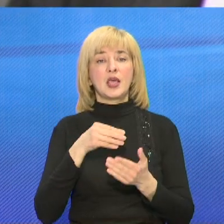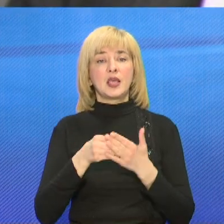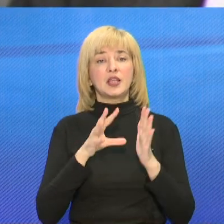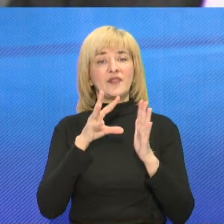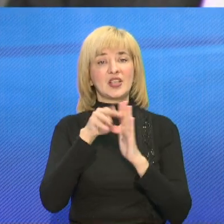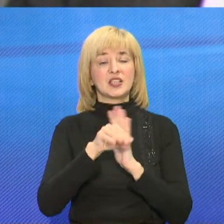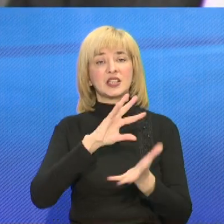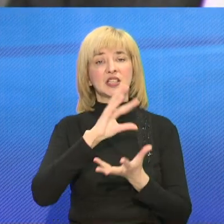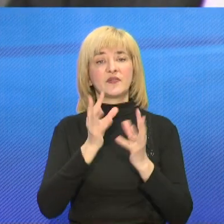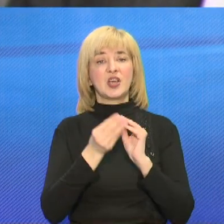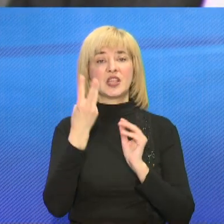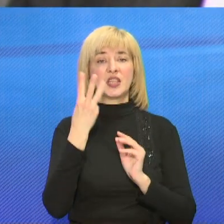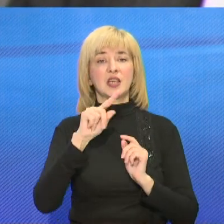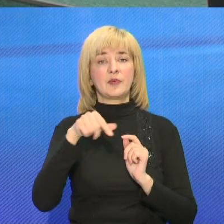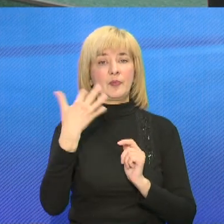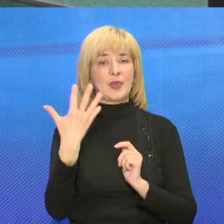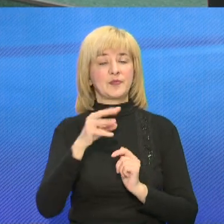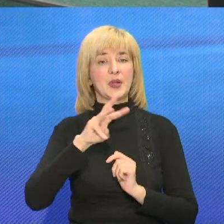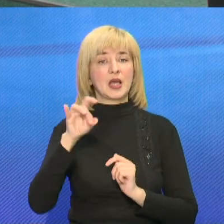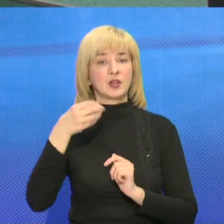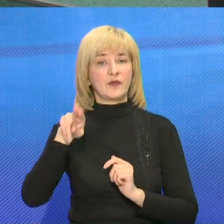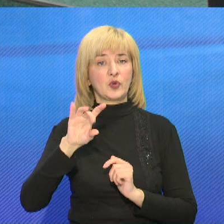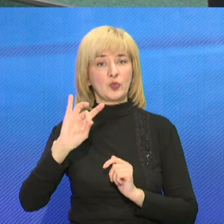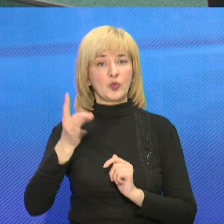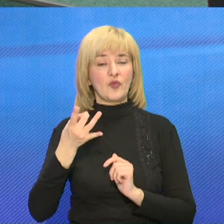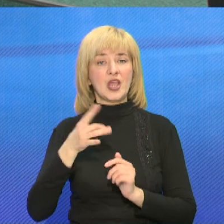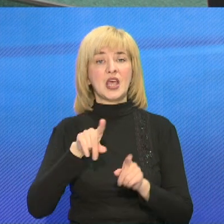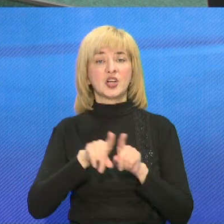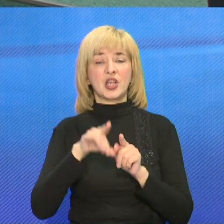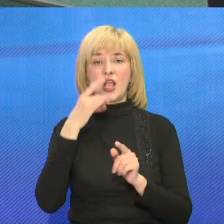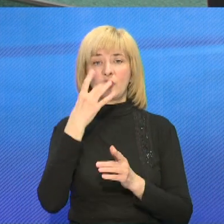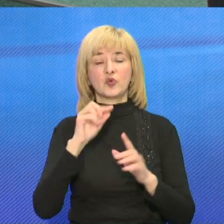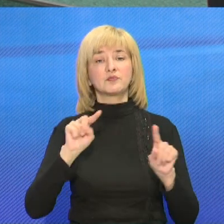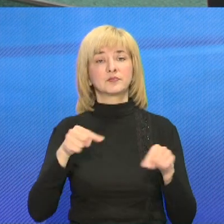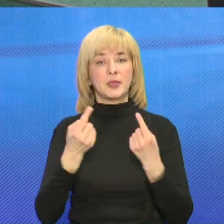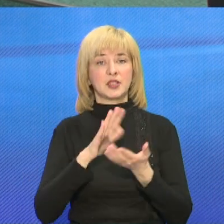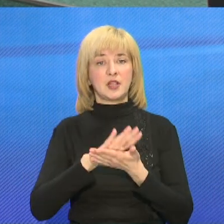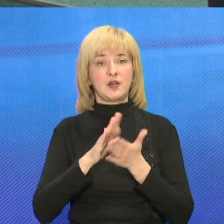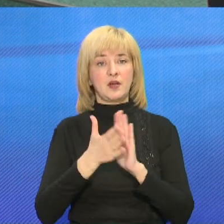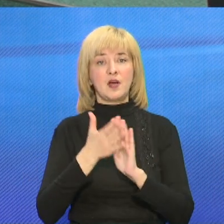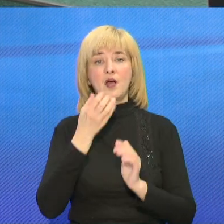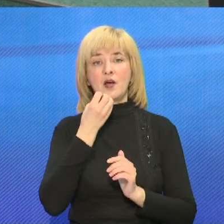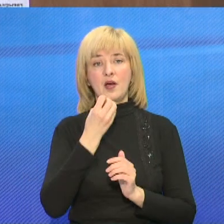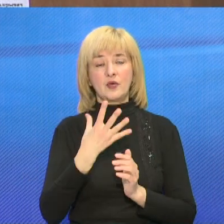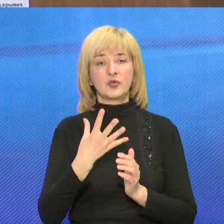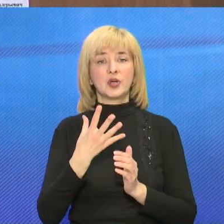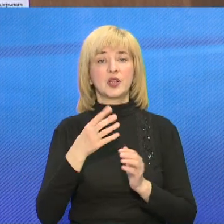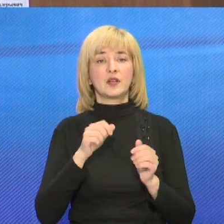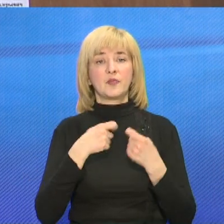склав 3,5 мільярда рублів. Так само для Гродзенщини склався становчий об'єм знішнього гандлю товарами на